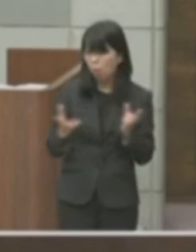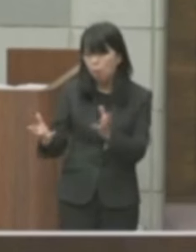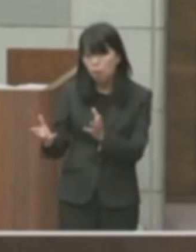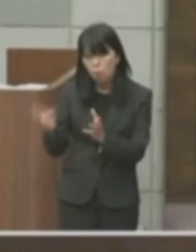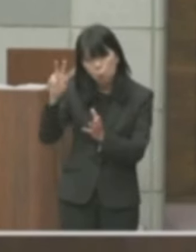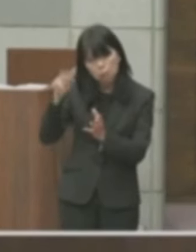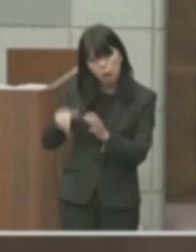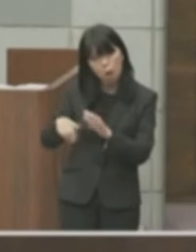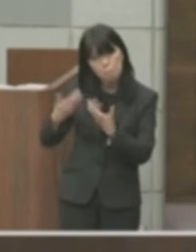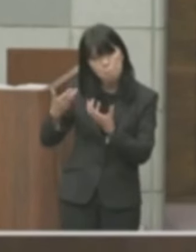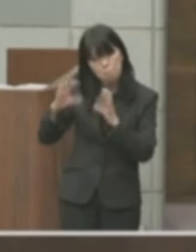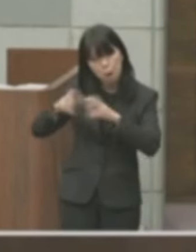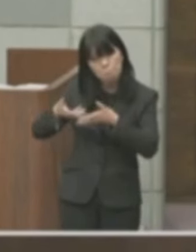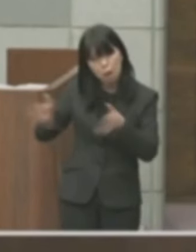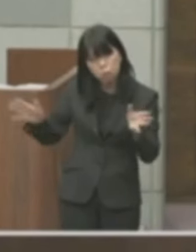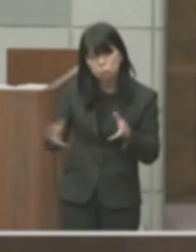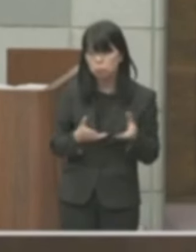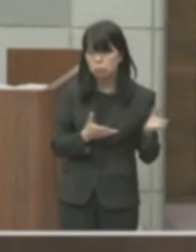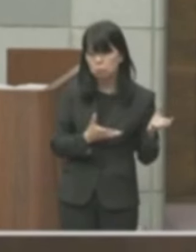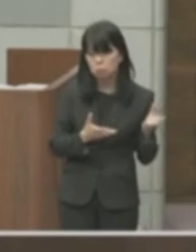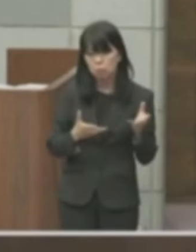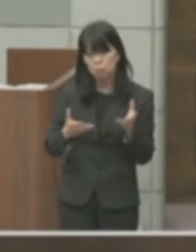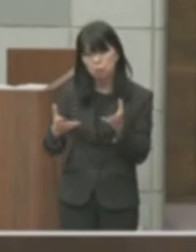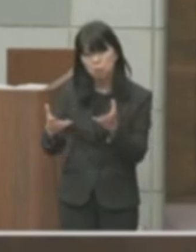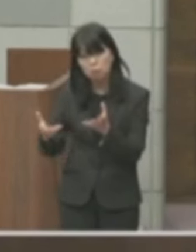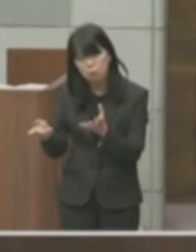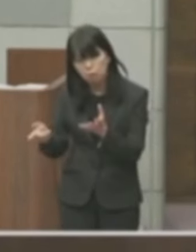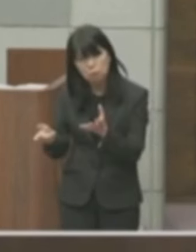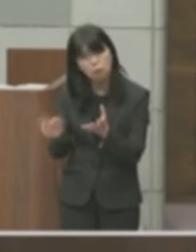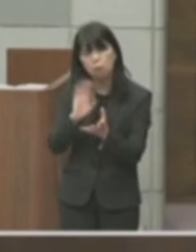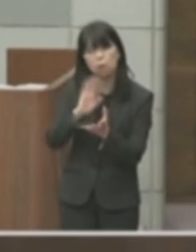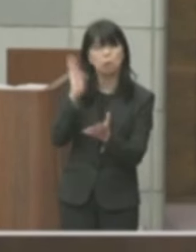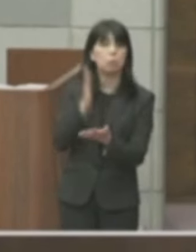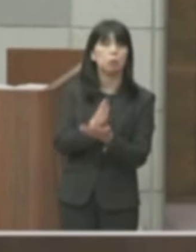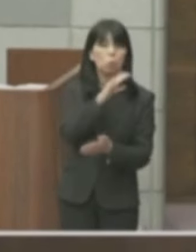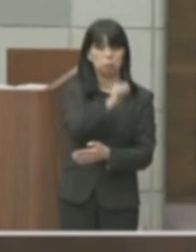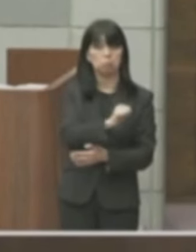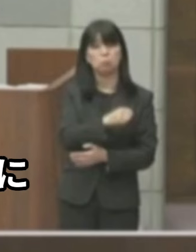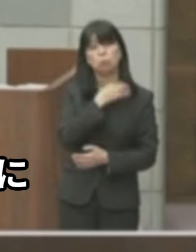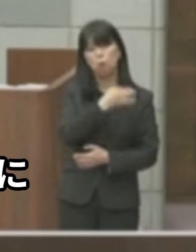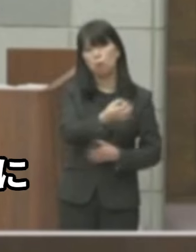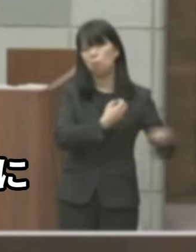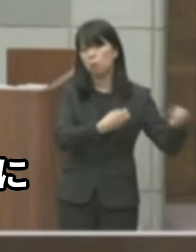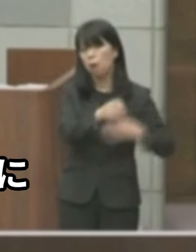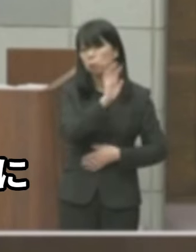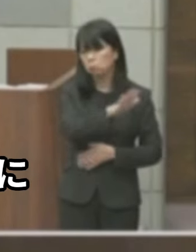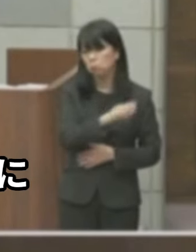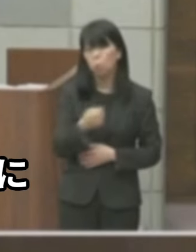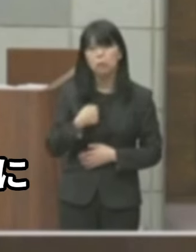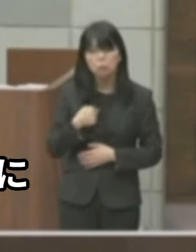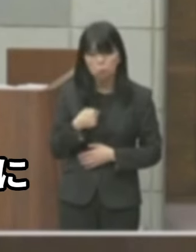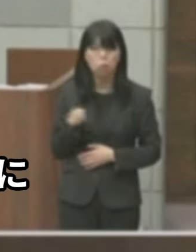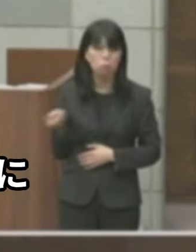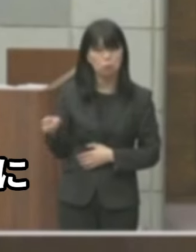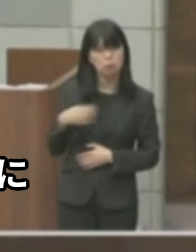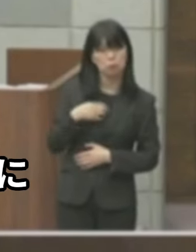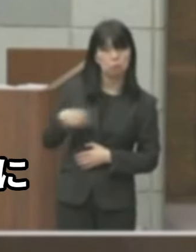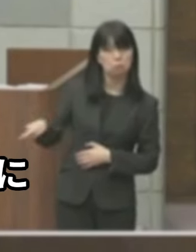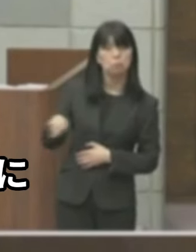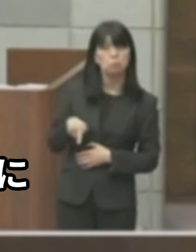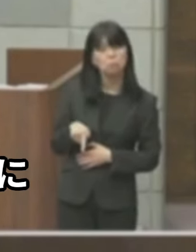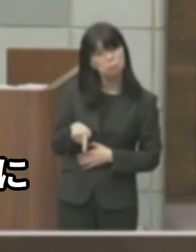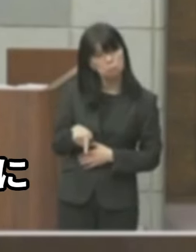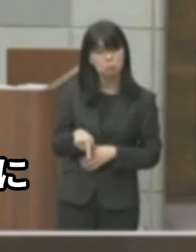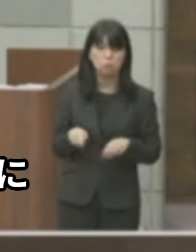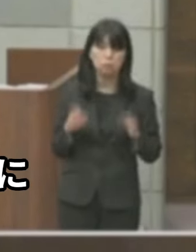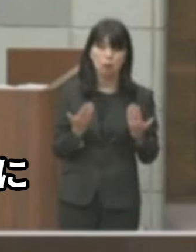大阪・関西万博に参加させるべきではないとの声が上がっています。私もこのような危険性の高い場